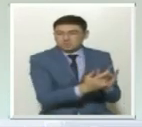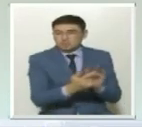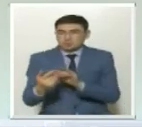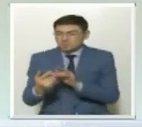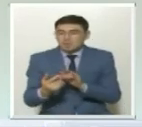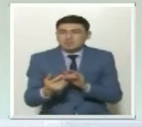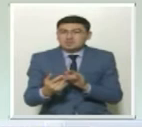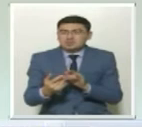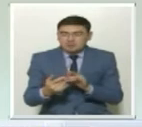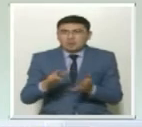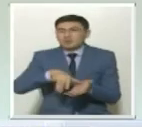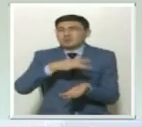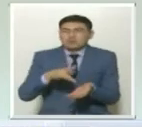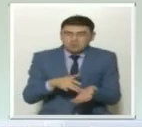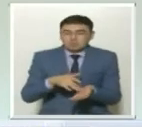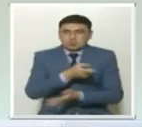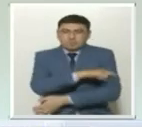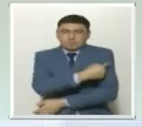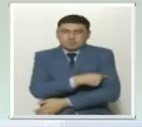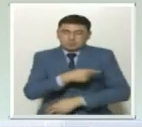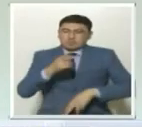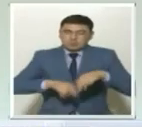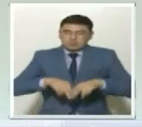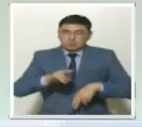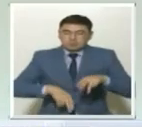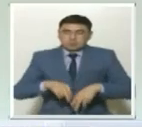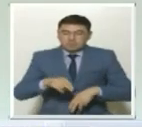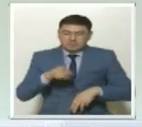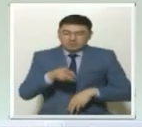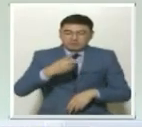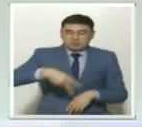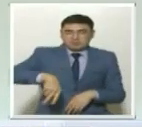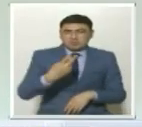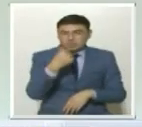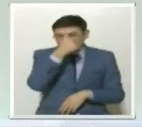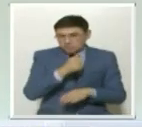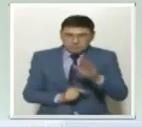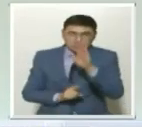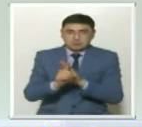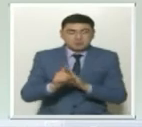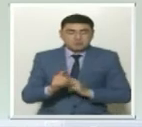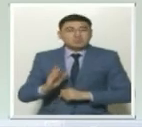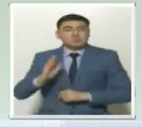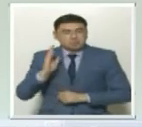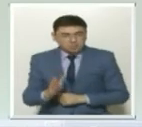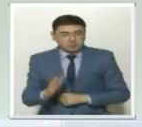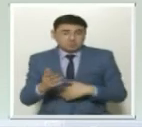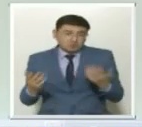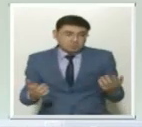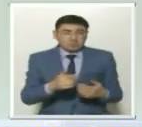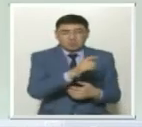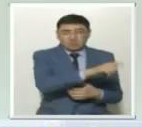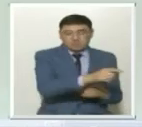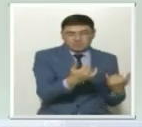бейінді қалалық аурухананың да құрылысы 2022-де басталу керек. Сол бағыттағы біз осы мамандарды алдын